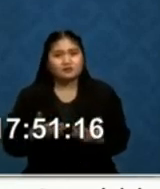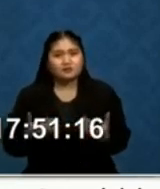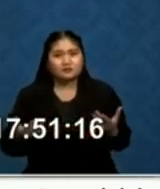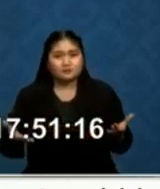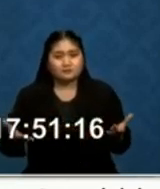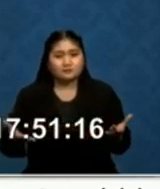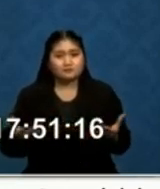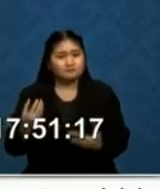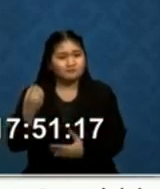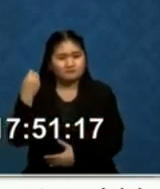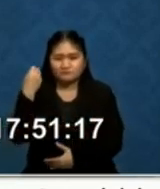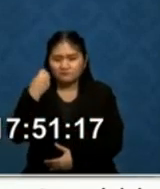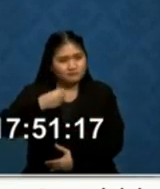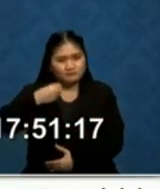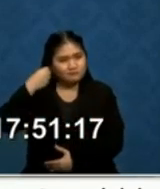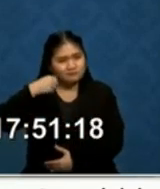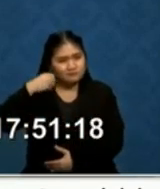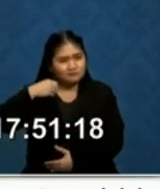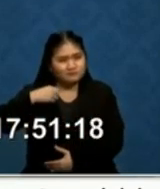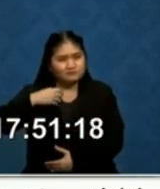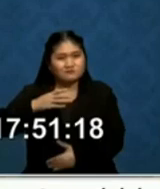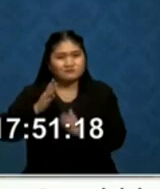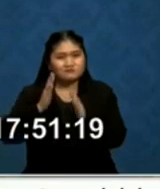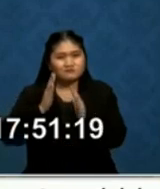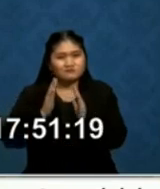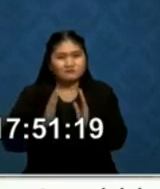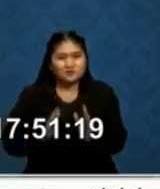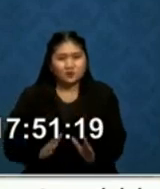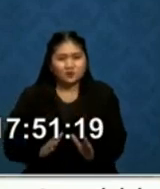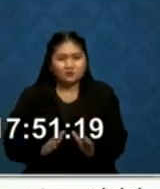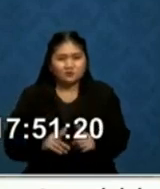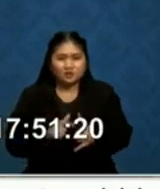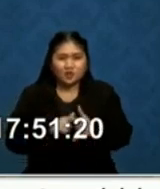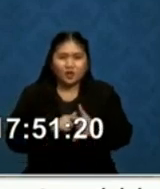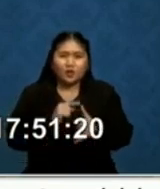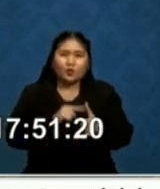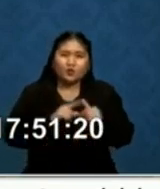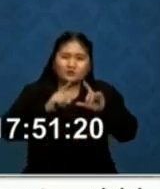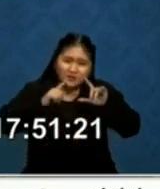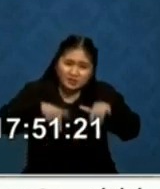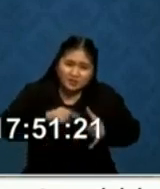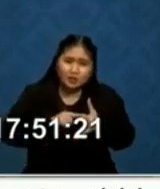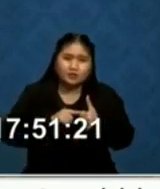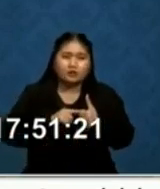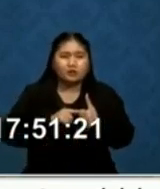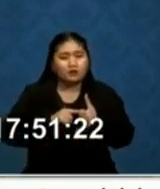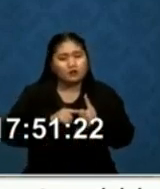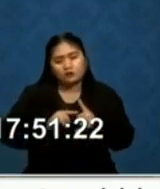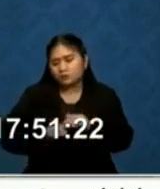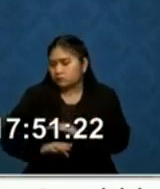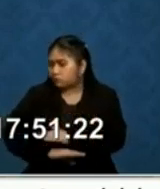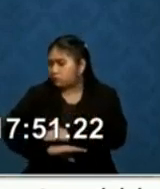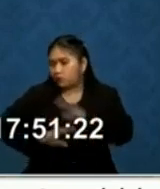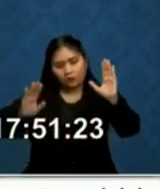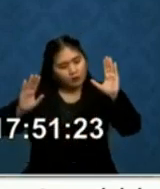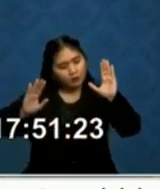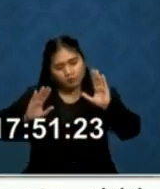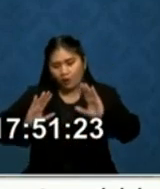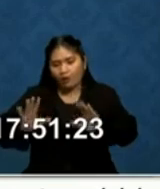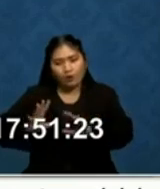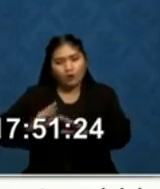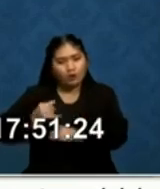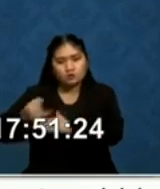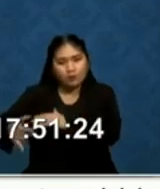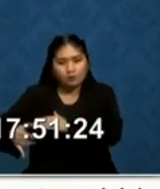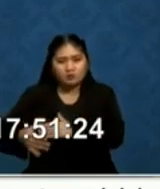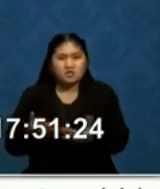ครั้งค่ะผู้เสียหายนะคะถอดใจจากกระบวนการยุติธรรมไม่ดำเนินคดีให้สิ้นสุดหรือที่เลวร้ายไปกว่านั้นค่ะไม่ไปแ